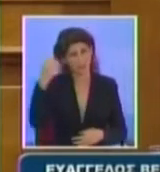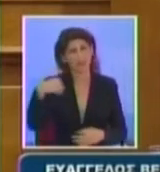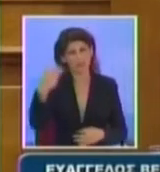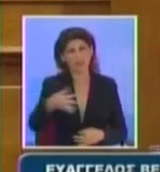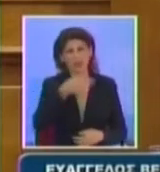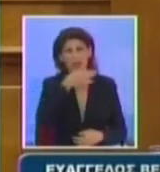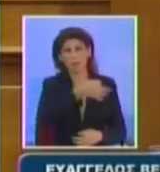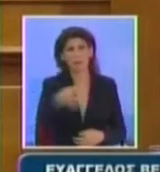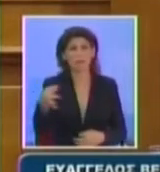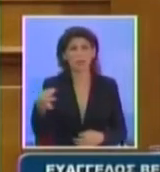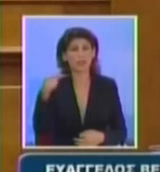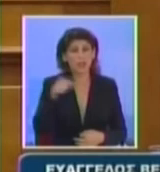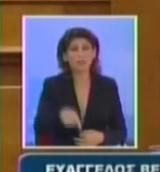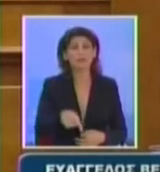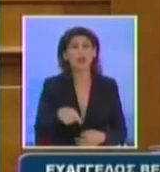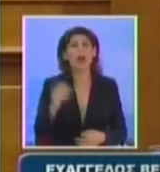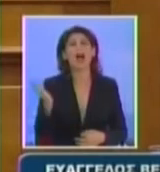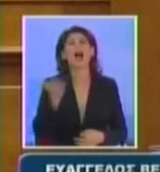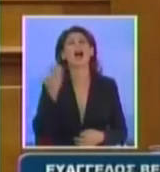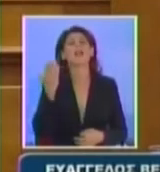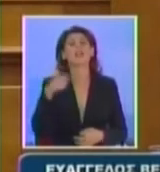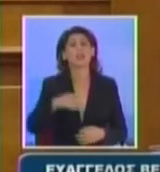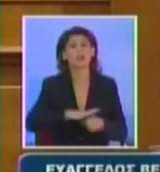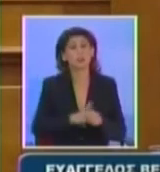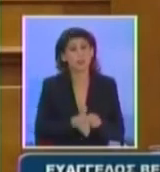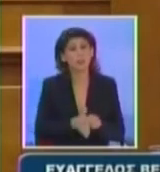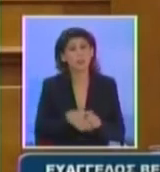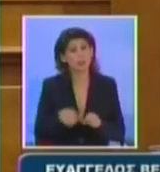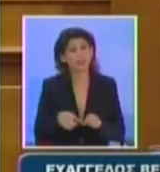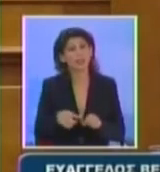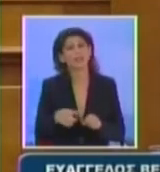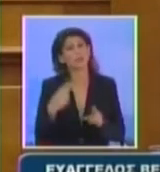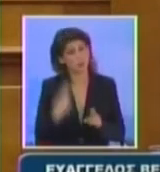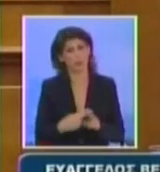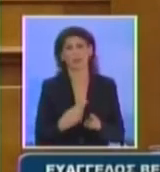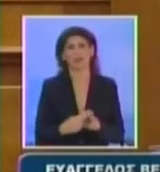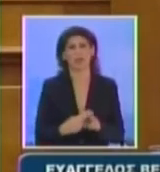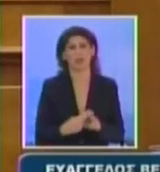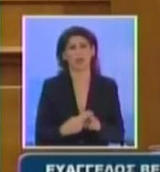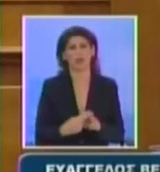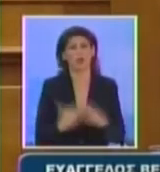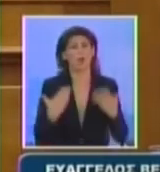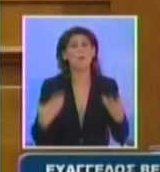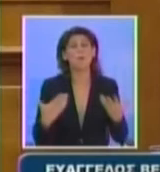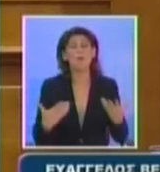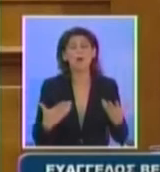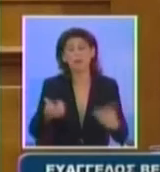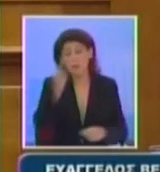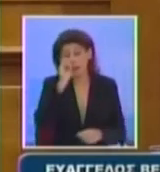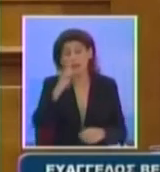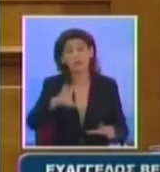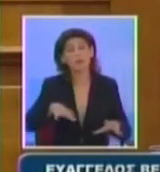πείτε ότι αυτό, εάν δεν είναι το πλήρες, είναι πάντως κάτι πολύ σημαντικό. Πότε ομολογήσατε,